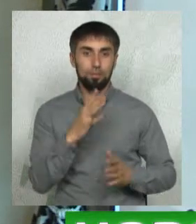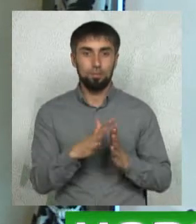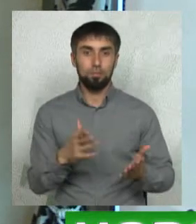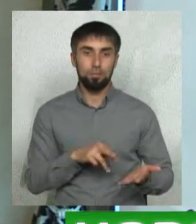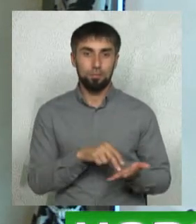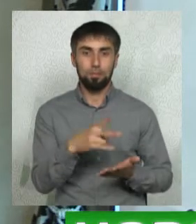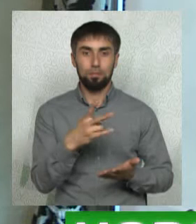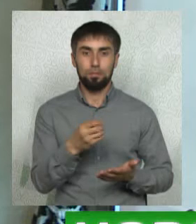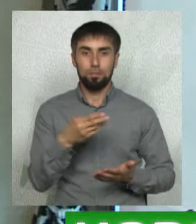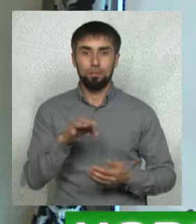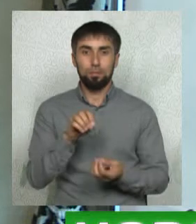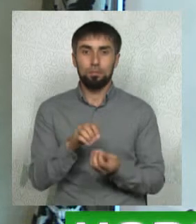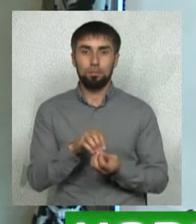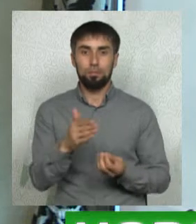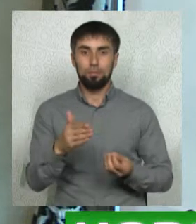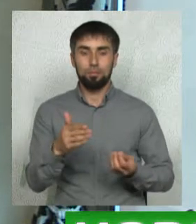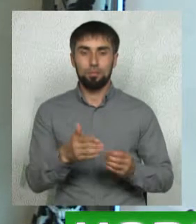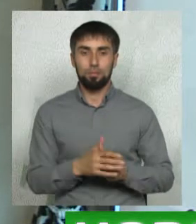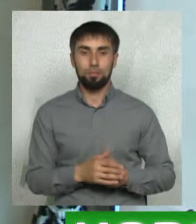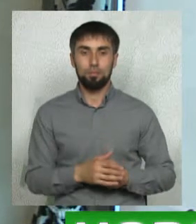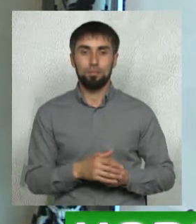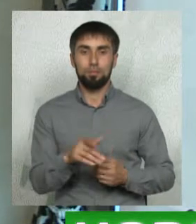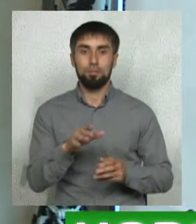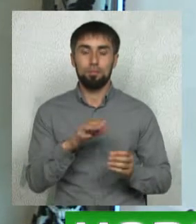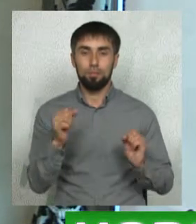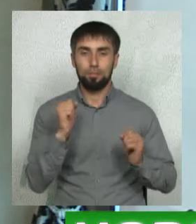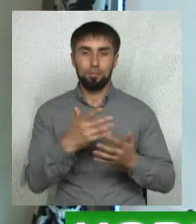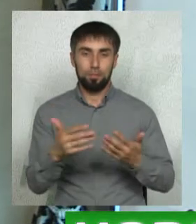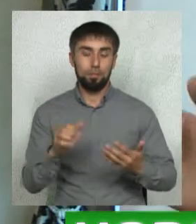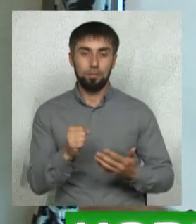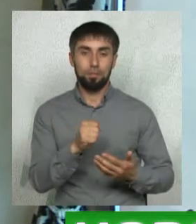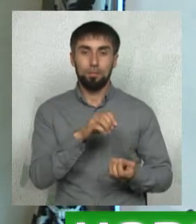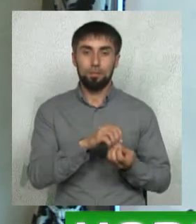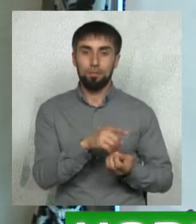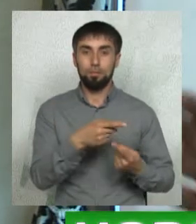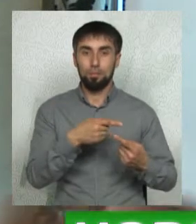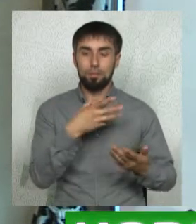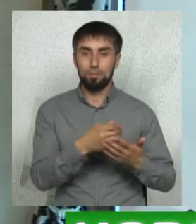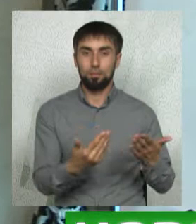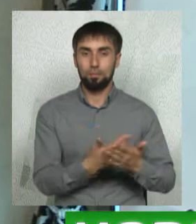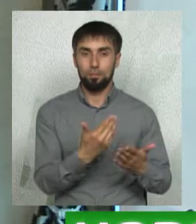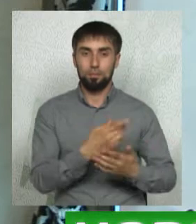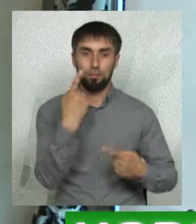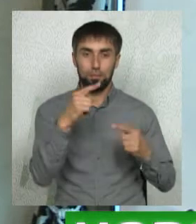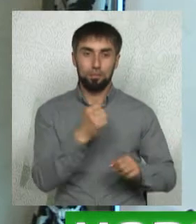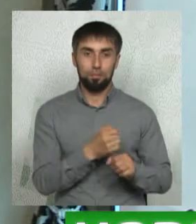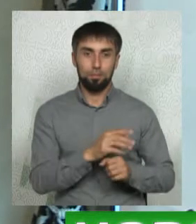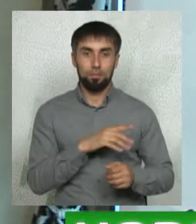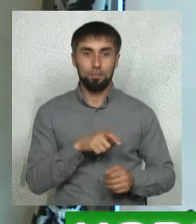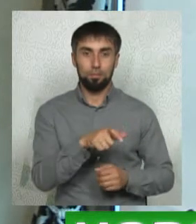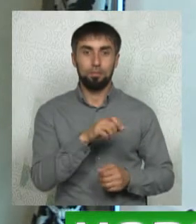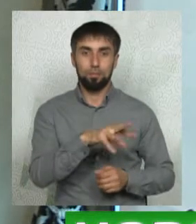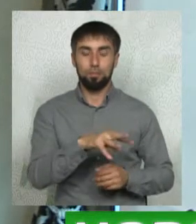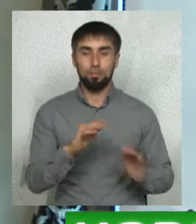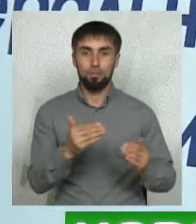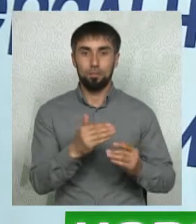шла не по этим уже протоптанным дорожкам, а вот сами себе протаптывали, делали уже новые какие-то пути, потому что там